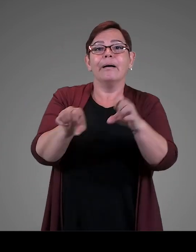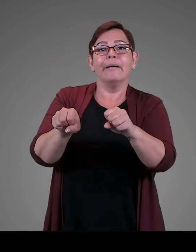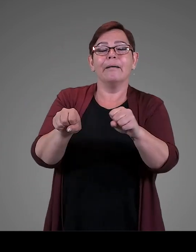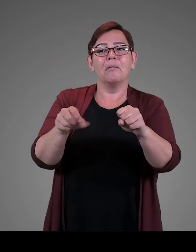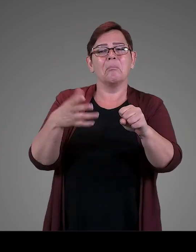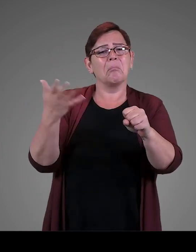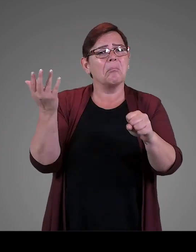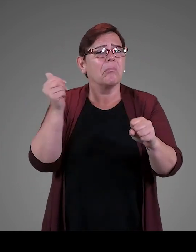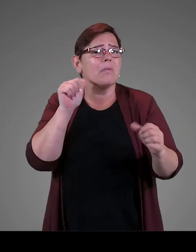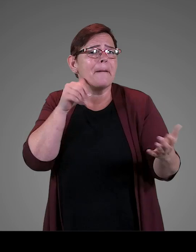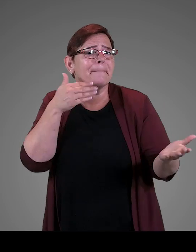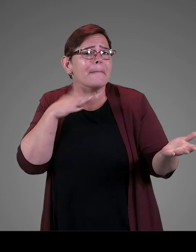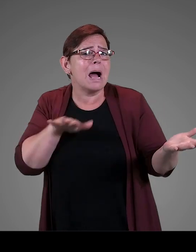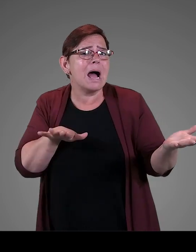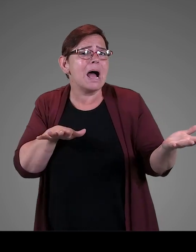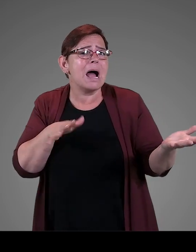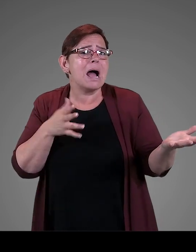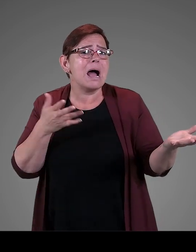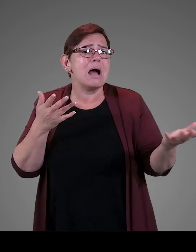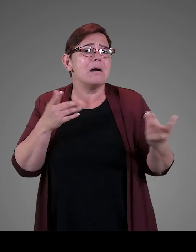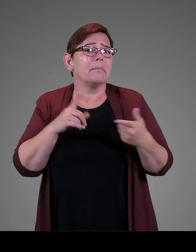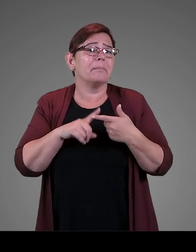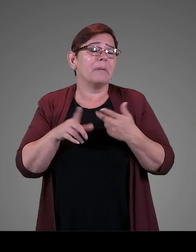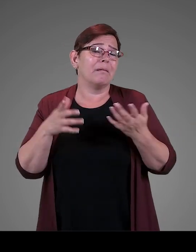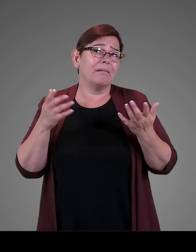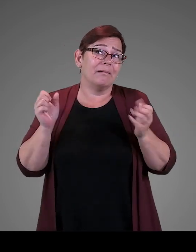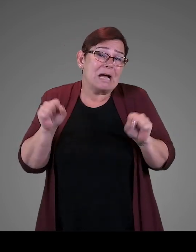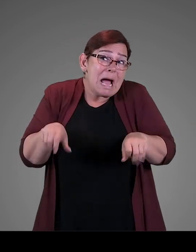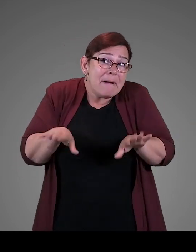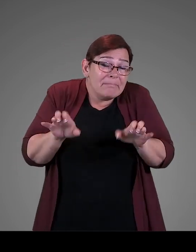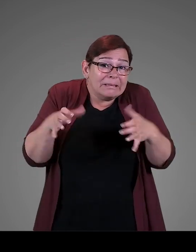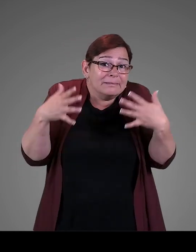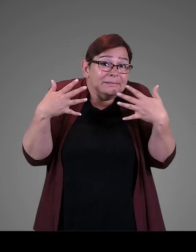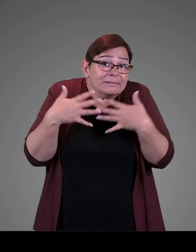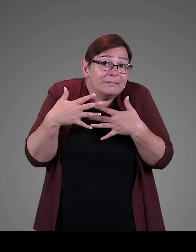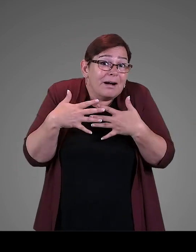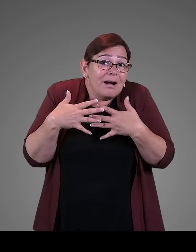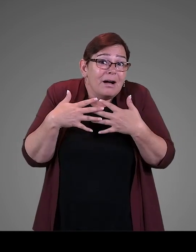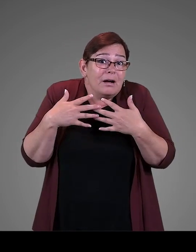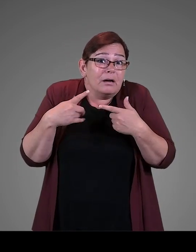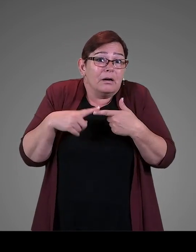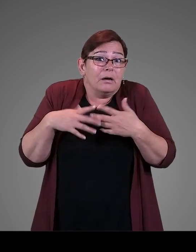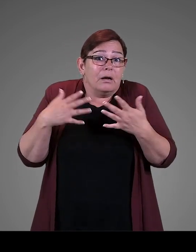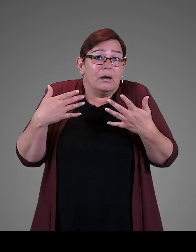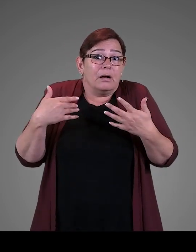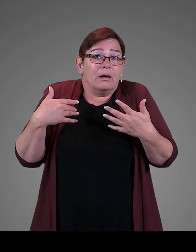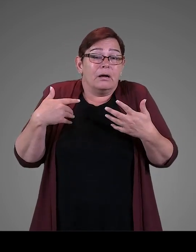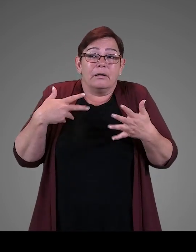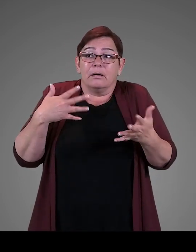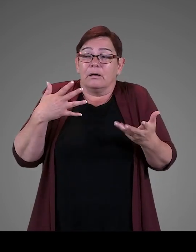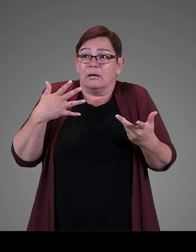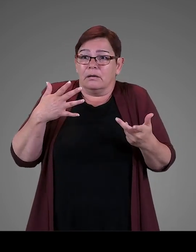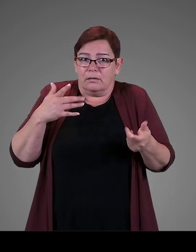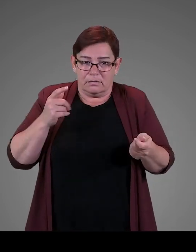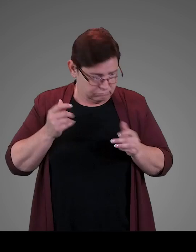que c'est pas mauvais? Mais ça peut être épeurant. Ça peut être épeurant de tout d'un coup,